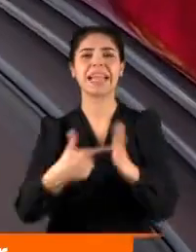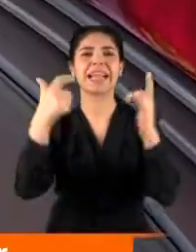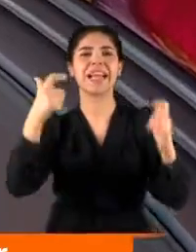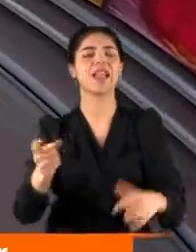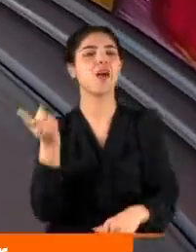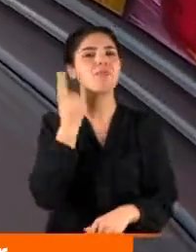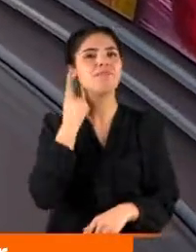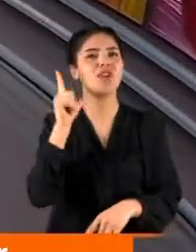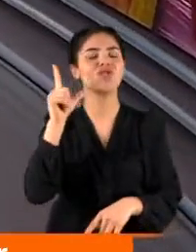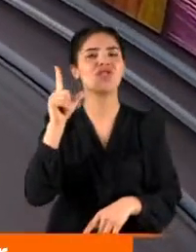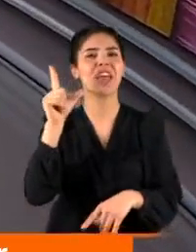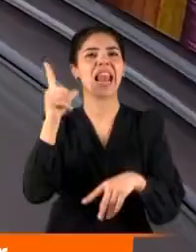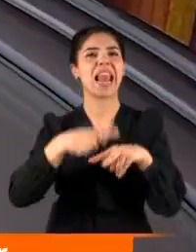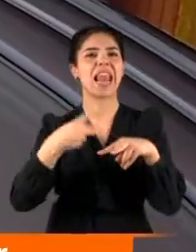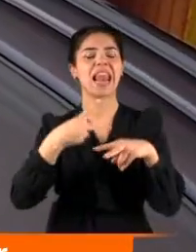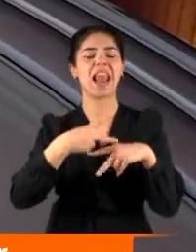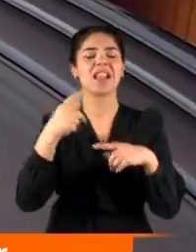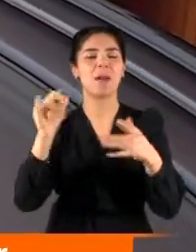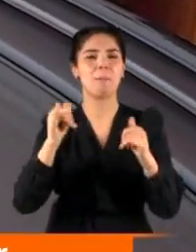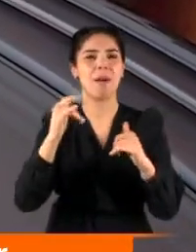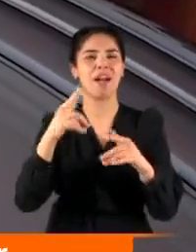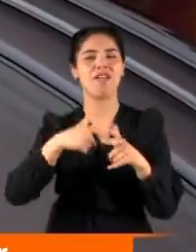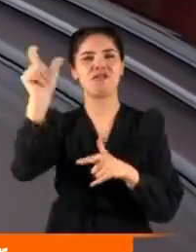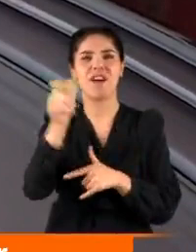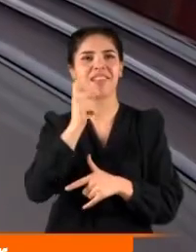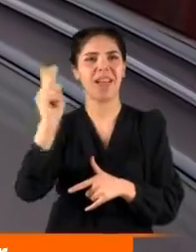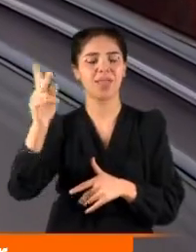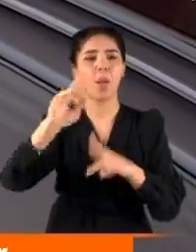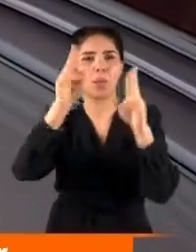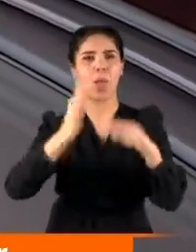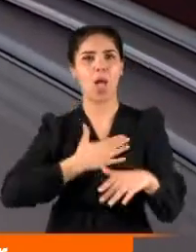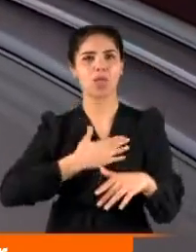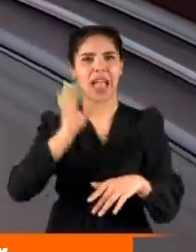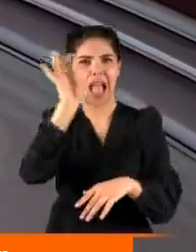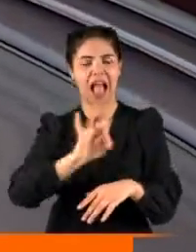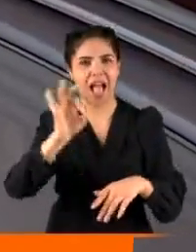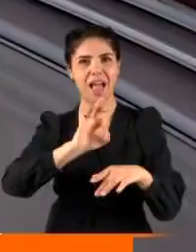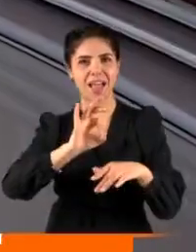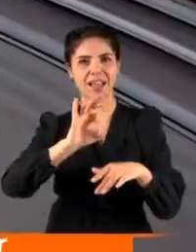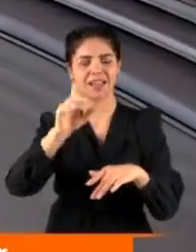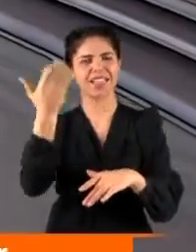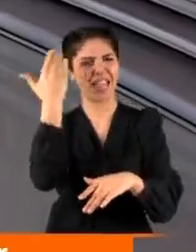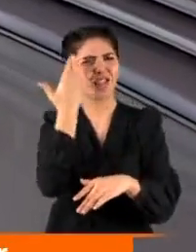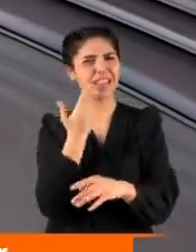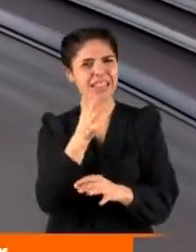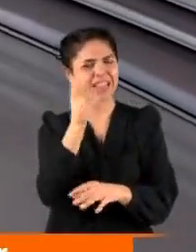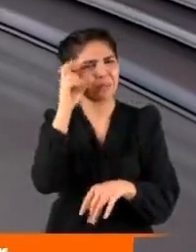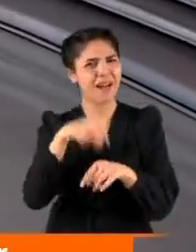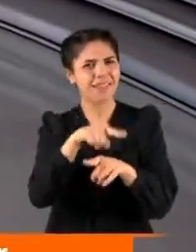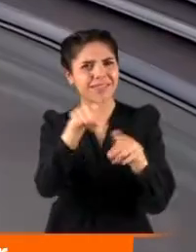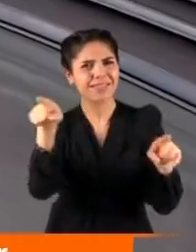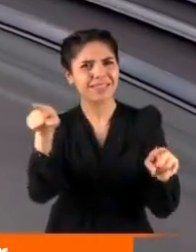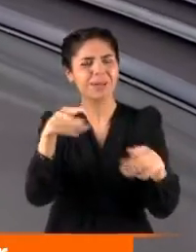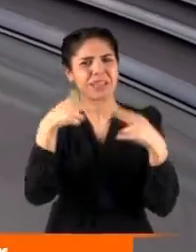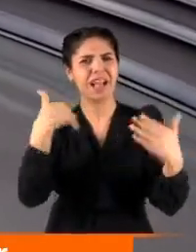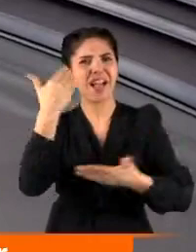Kadıköy'ün namı diğer Laz Bakkalı Fatih Bostan'ın dükkanının önünde arı kovanları var. Daha önce ekrana getirmiştik onu, belki hatırlayacaksınız.